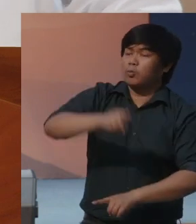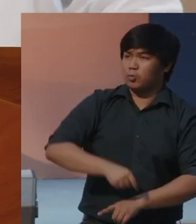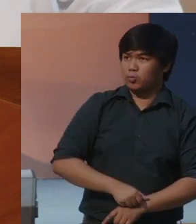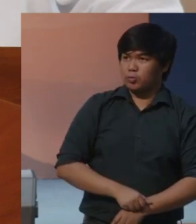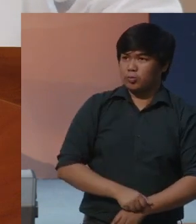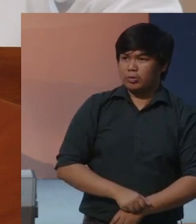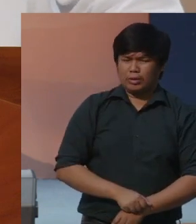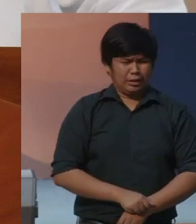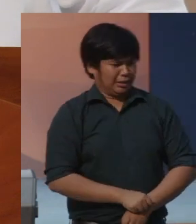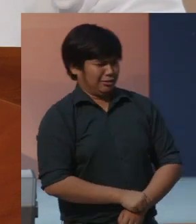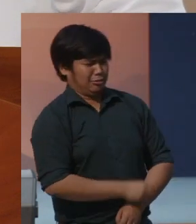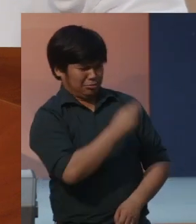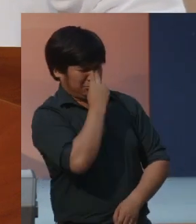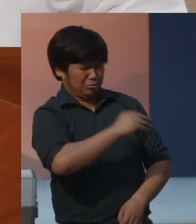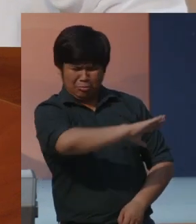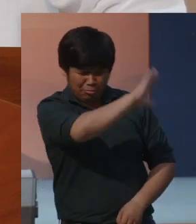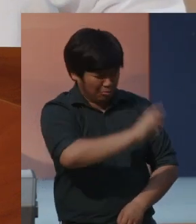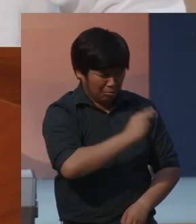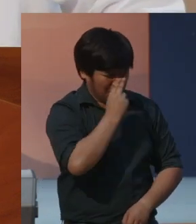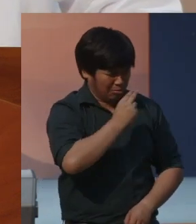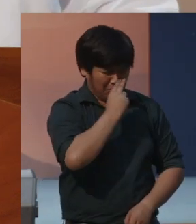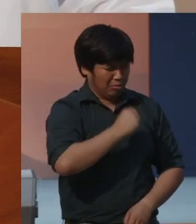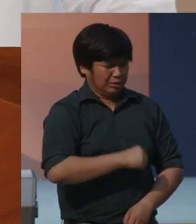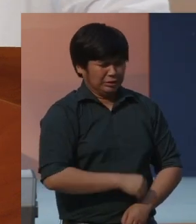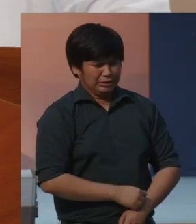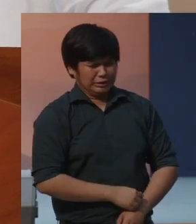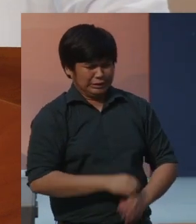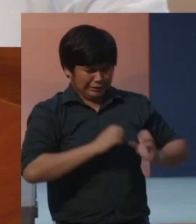hindi nakakatawa yan, huwag kang magbibiro.